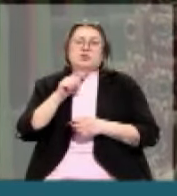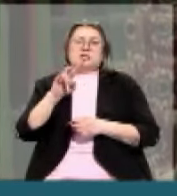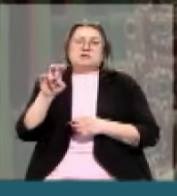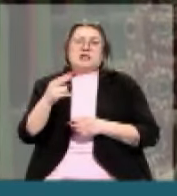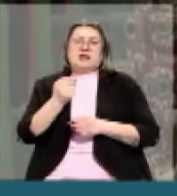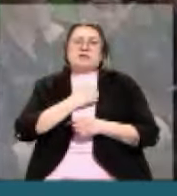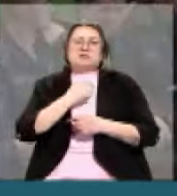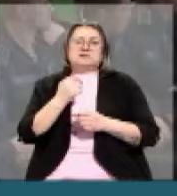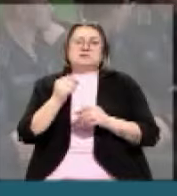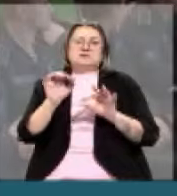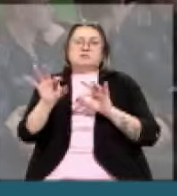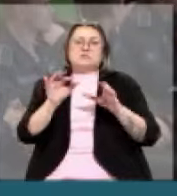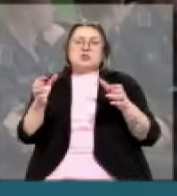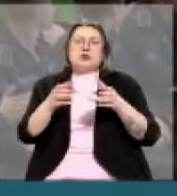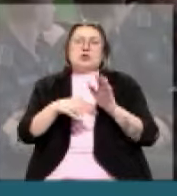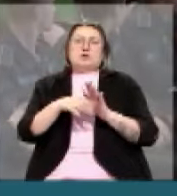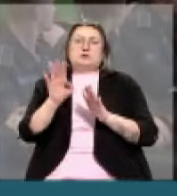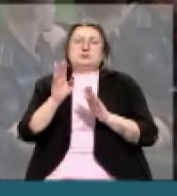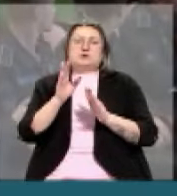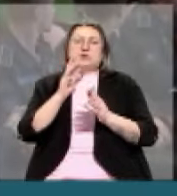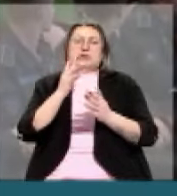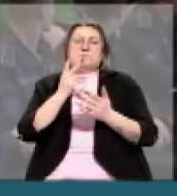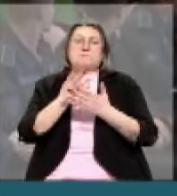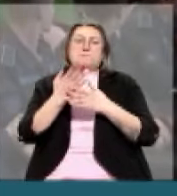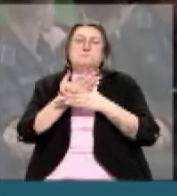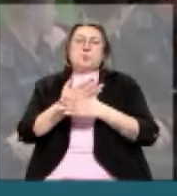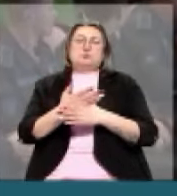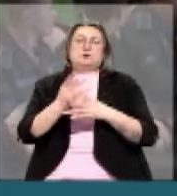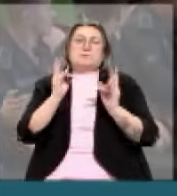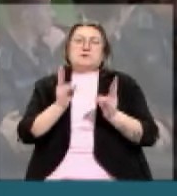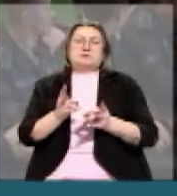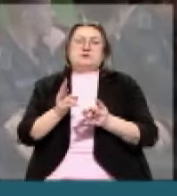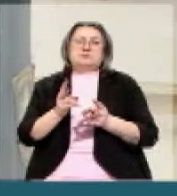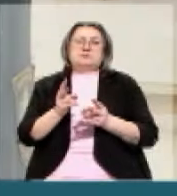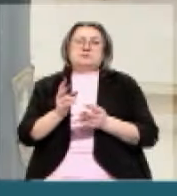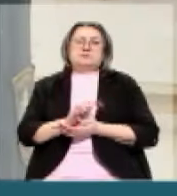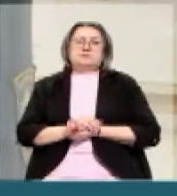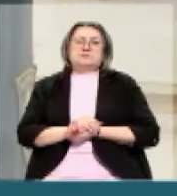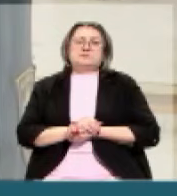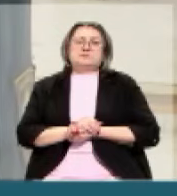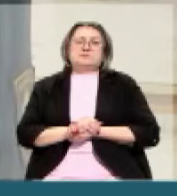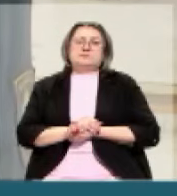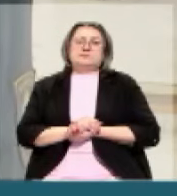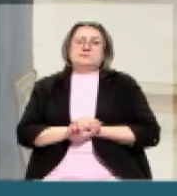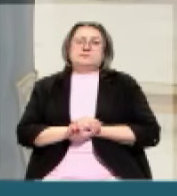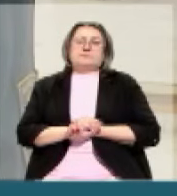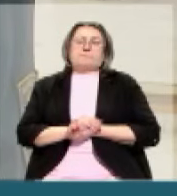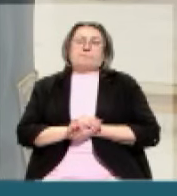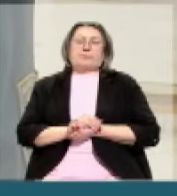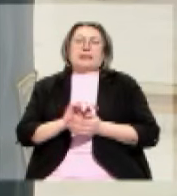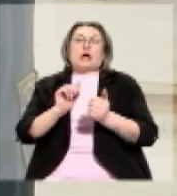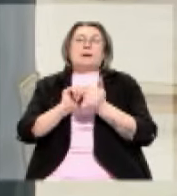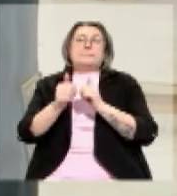қысылғанға көмек, жәбір көргенге уақытылы жәрдем берудің үздік үрдісін қалыптастырған. Біздің ұлттық ұлан әскері